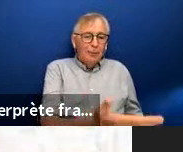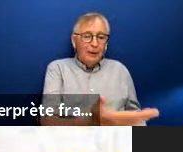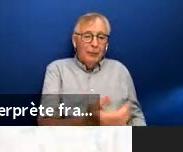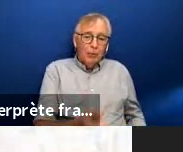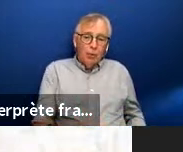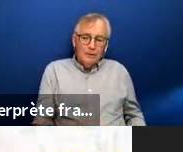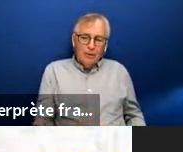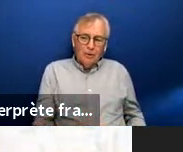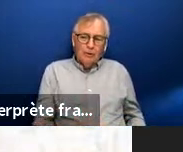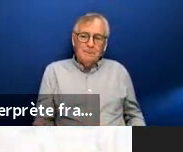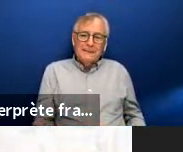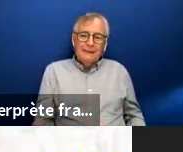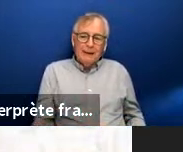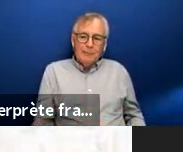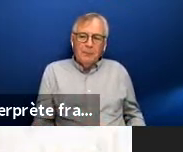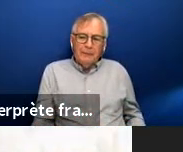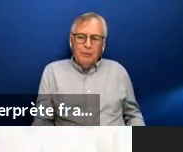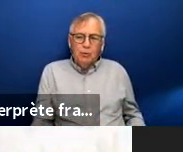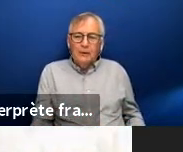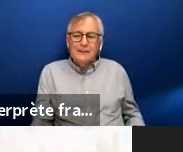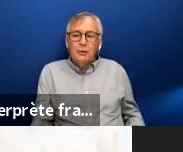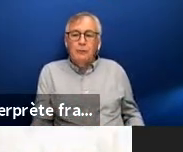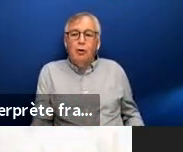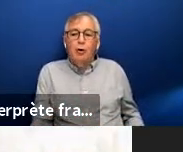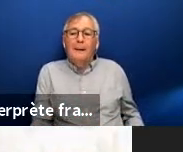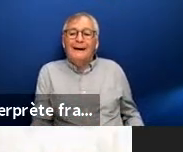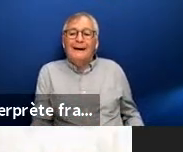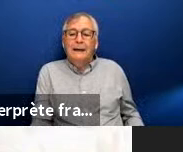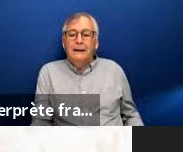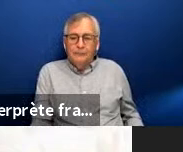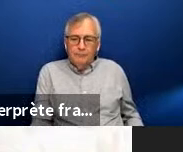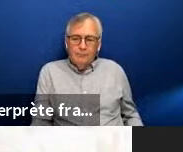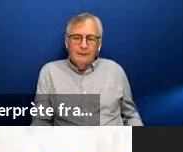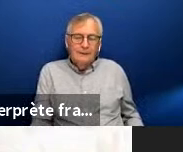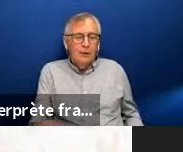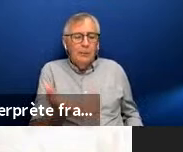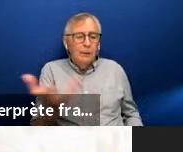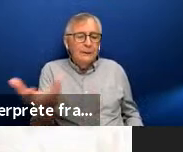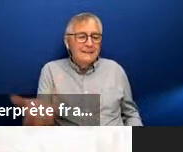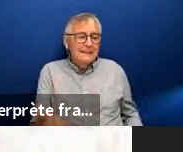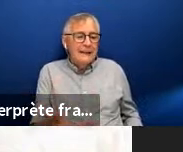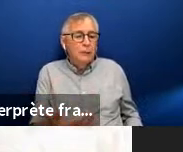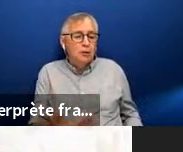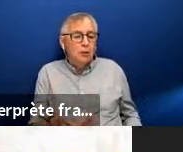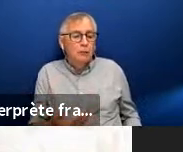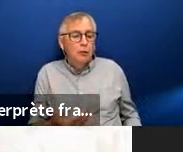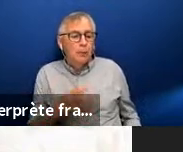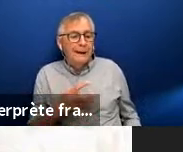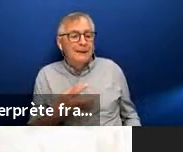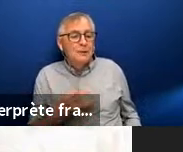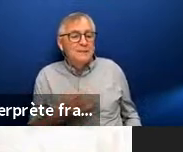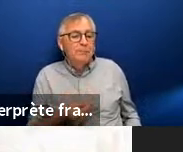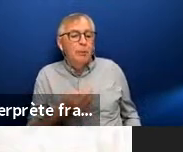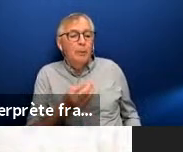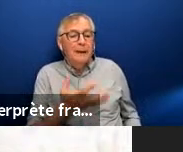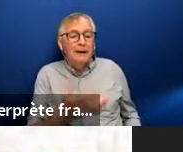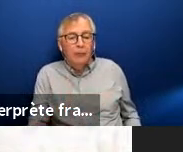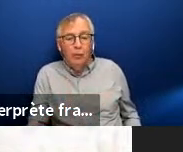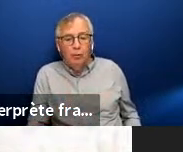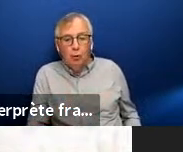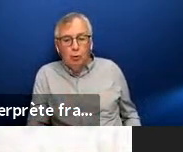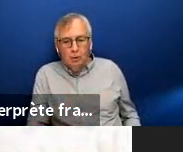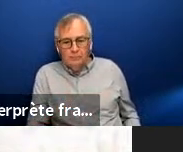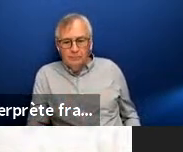La première photo, si on observe la première photo, qu'est-ce que vous remarquez? Donnez-moi des exemples de ce que vous remarquez de cette